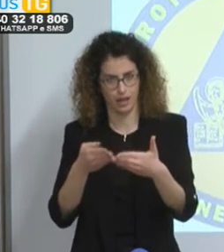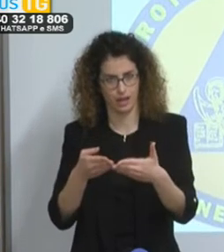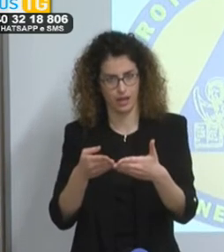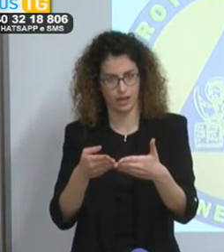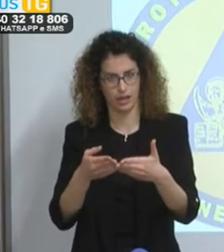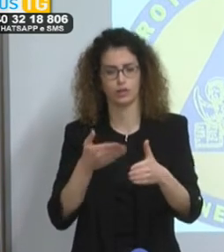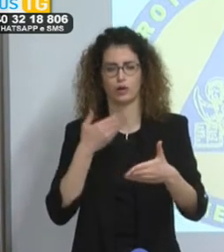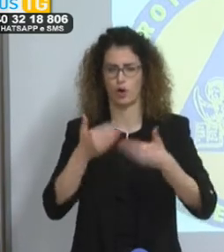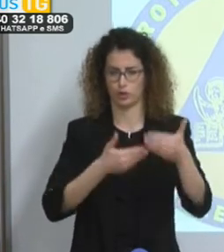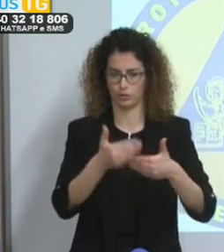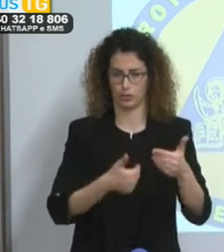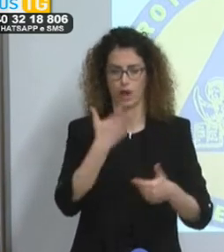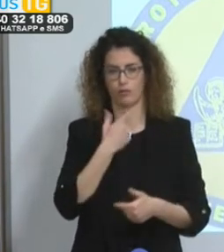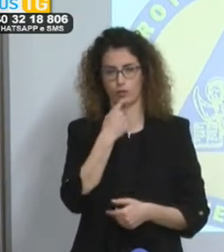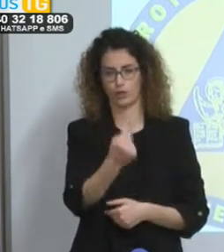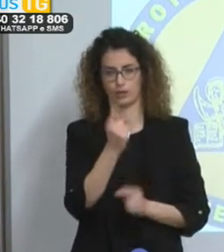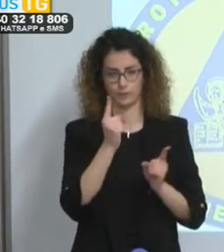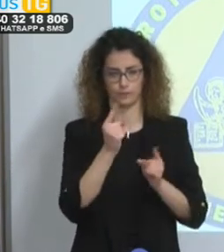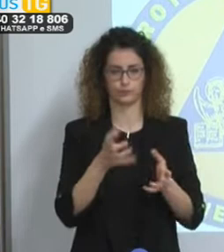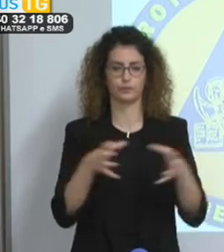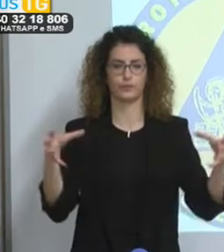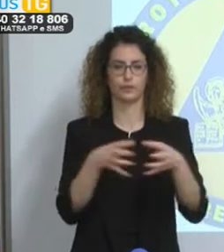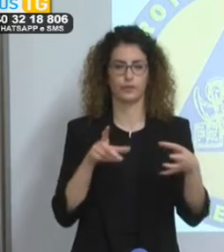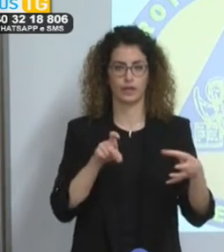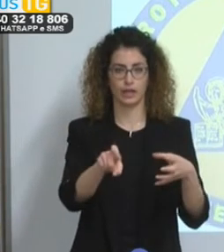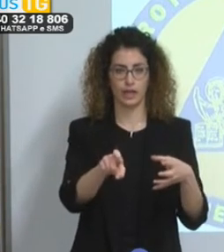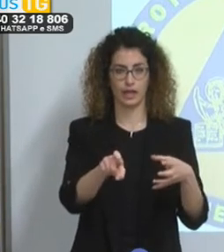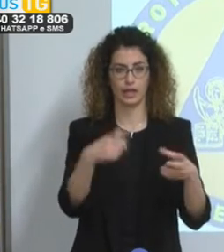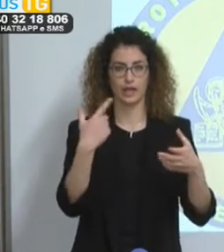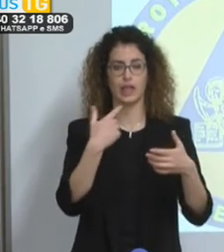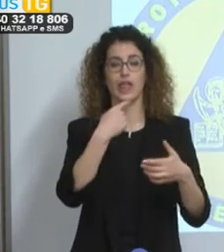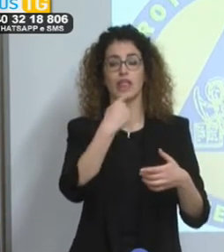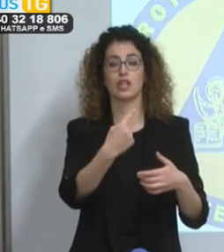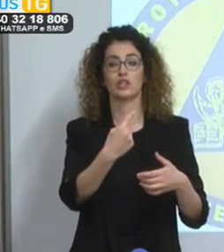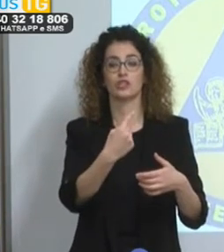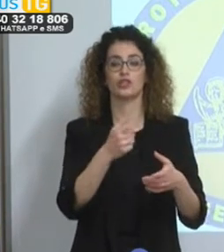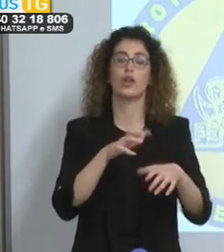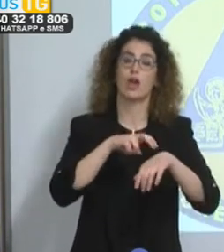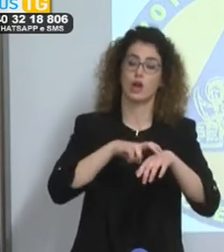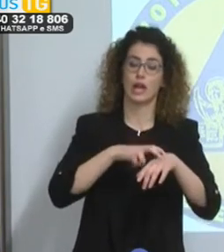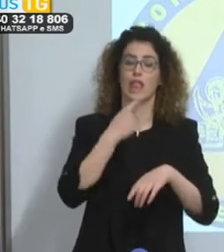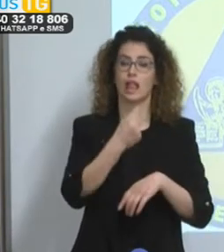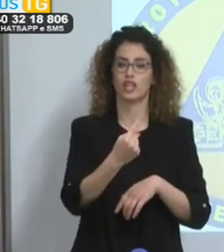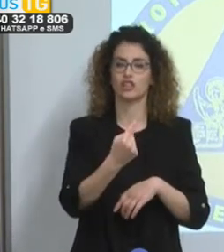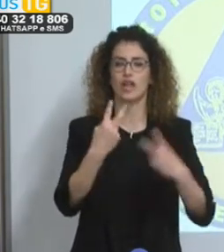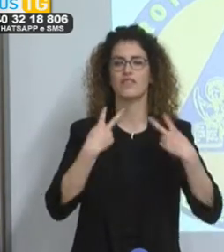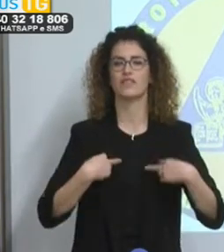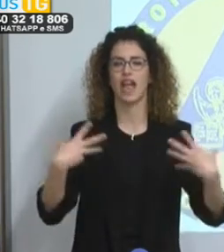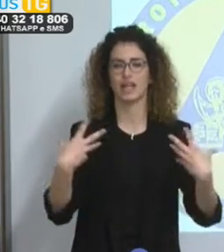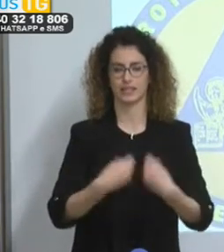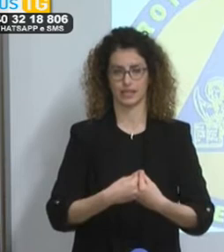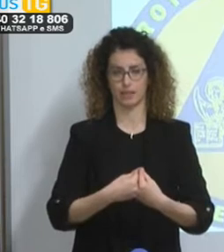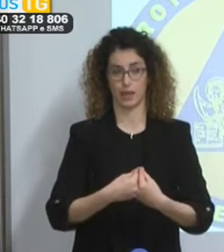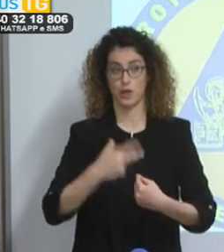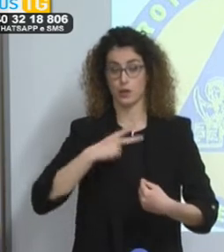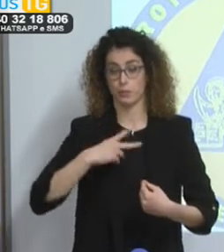una cosa, c'è da dire che per gli oncologici si parla dei conviventi per i fragili. Quindi io spero già domani di portarvi